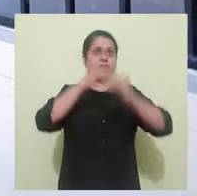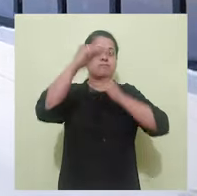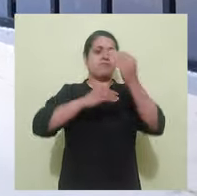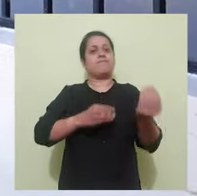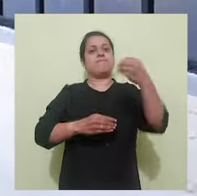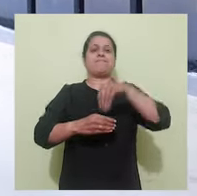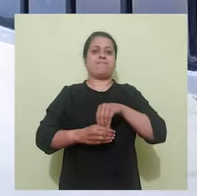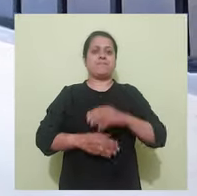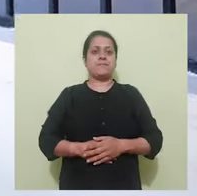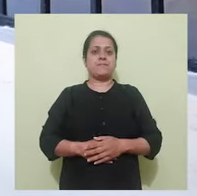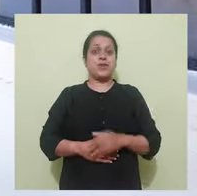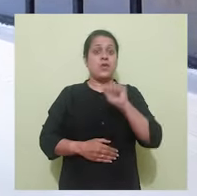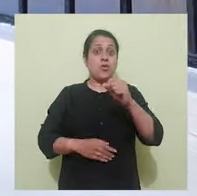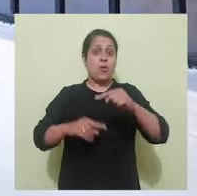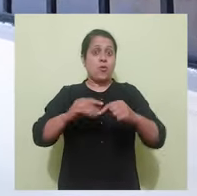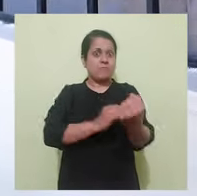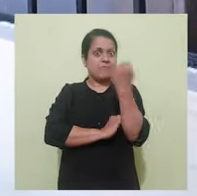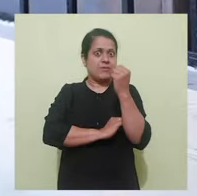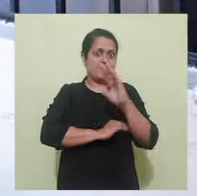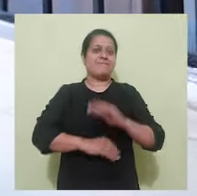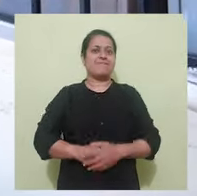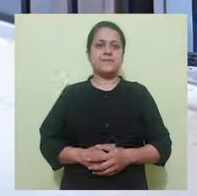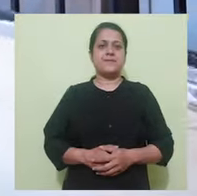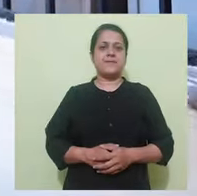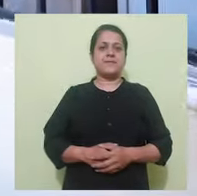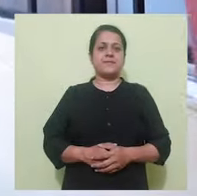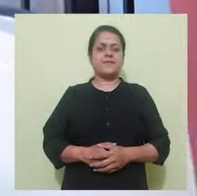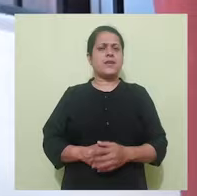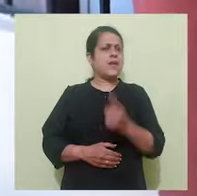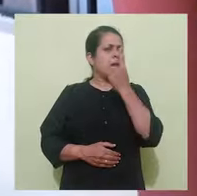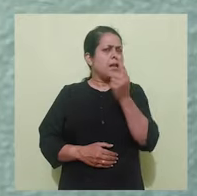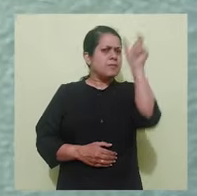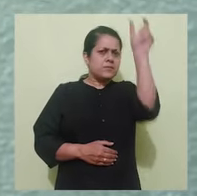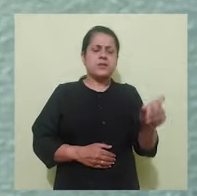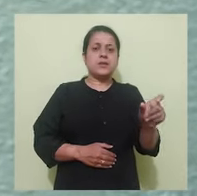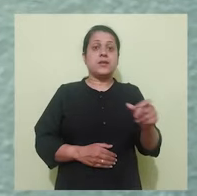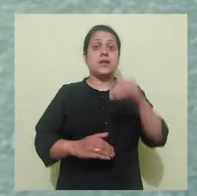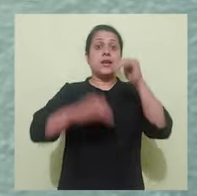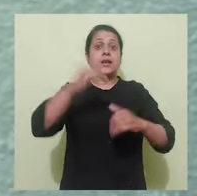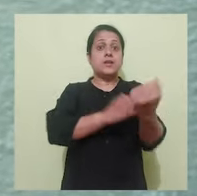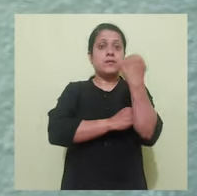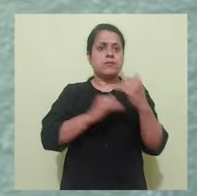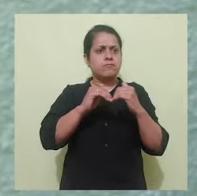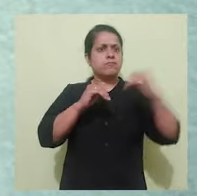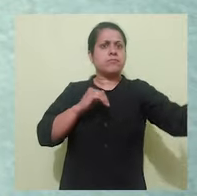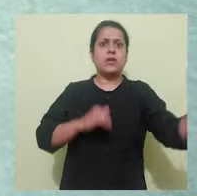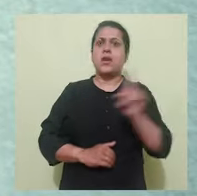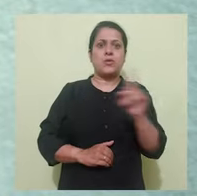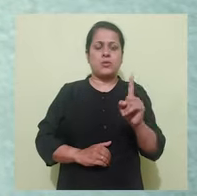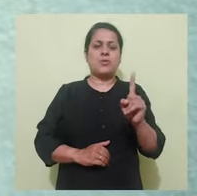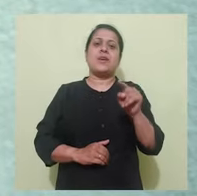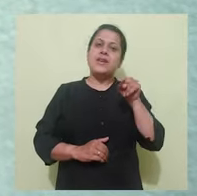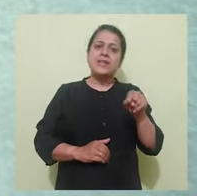आणि देशाच्या प्रगती खातीर हातभार लावचो. एक्सपिरियन्स द पॉवर ऑफ युअर वोट. The objective of the Election